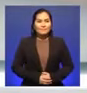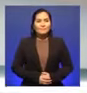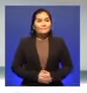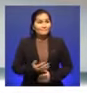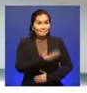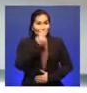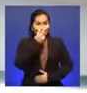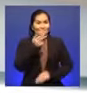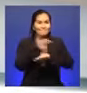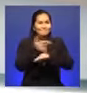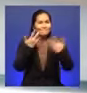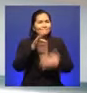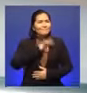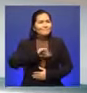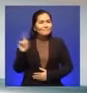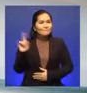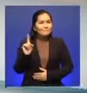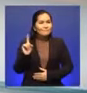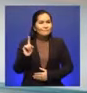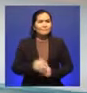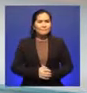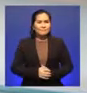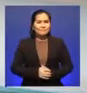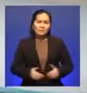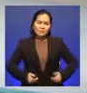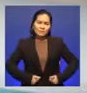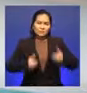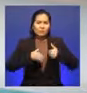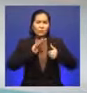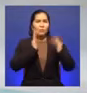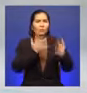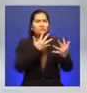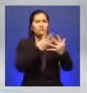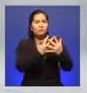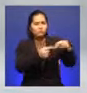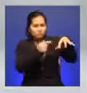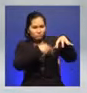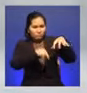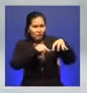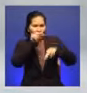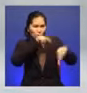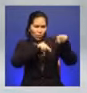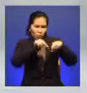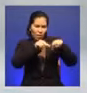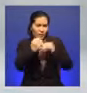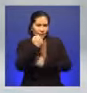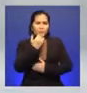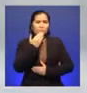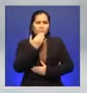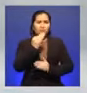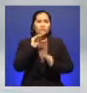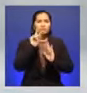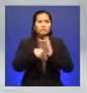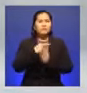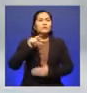ดูวีดีทัศน์แล้วรู้สึกยังไงกันบ้างคะภาพชีวิตในเรือนจำที่ถูกควบคุมตลอด24ชั่วโมงค